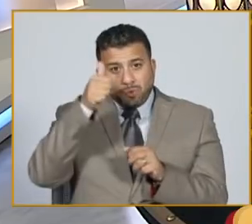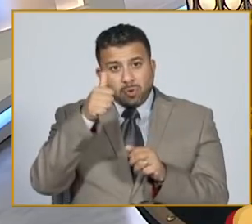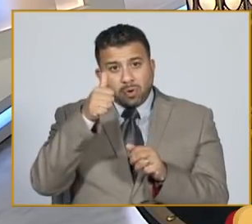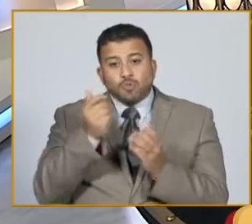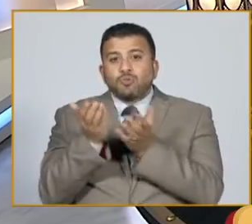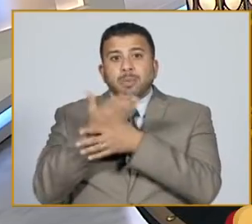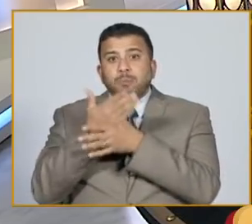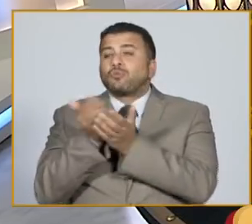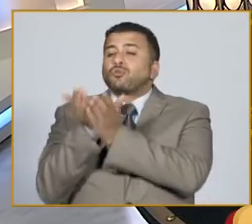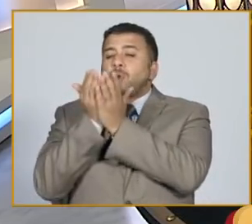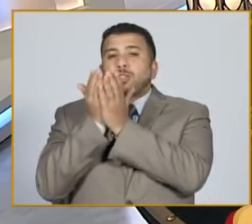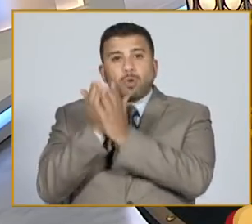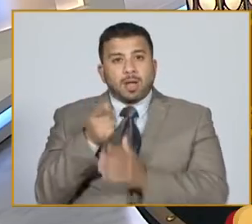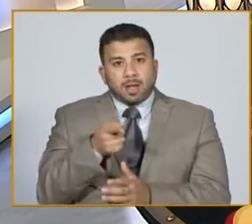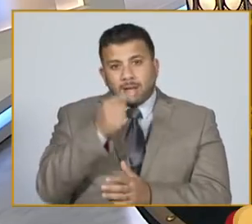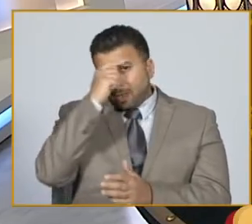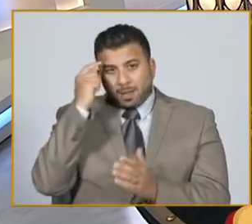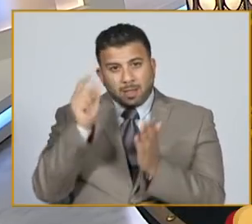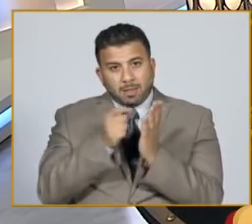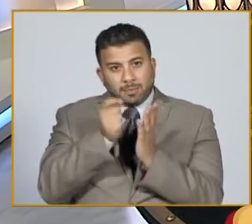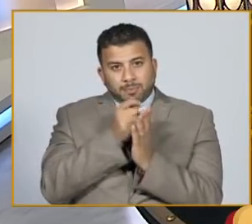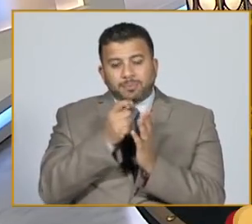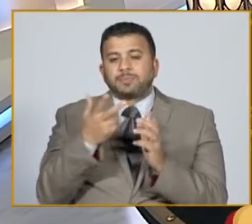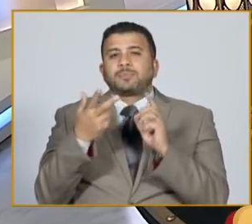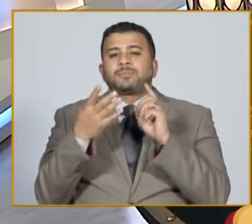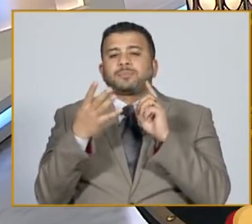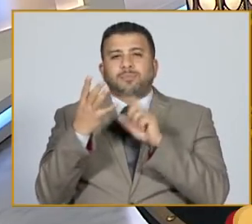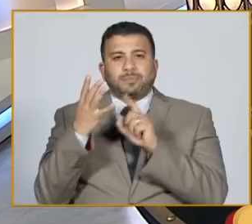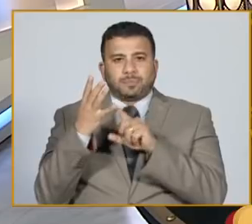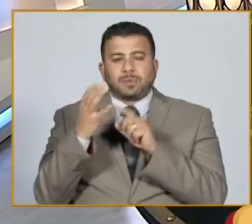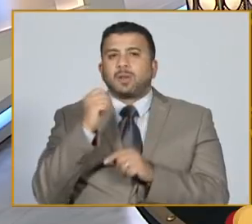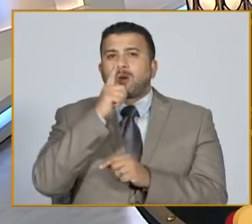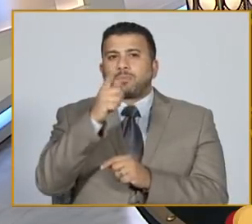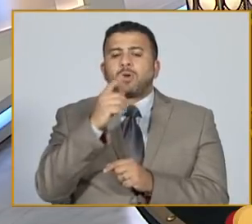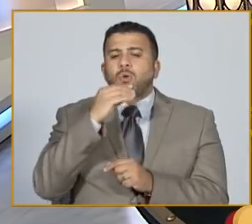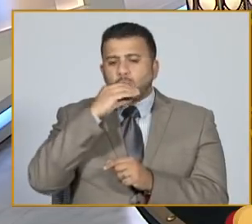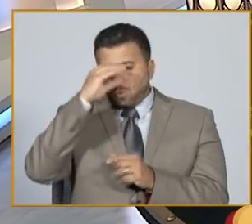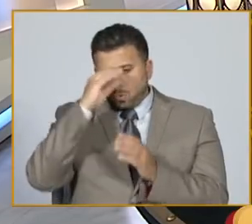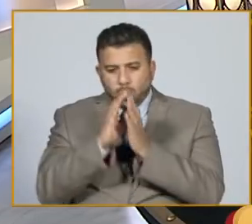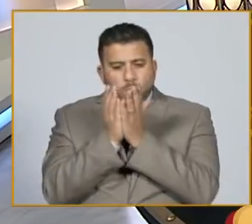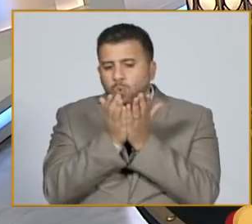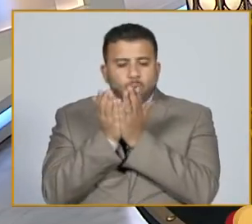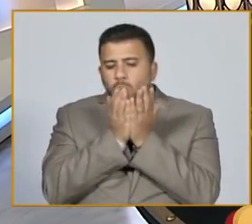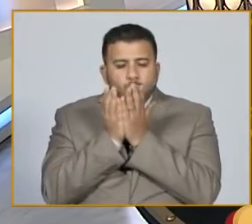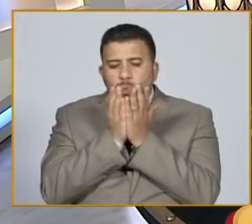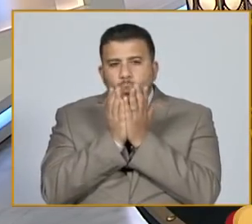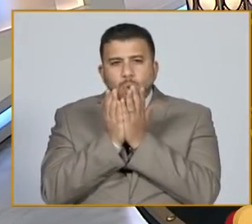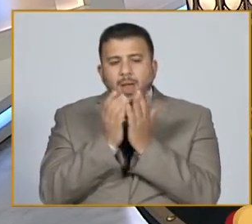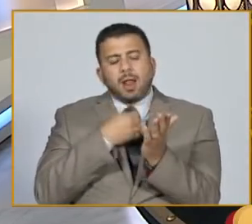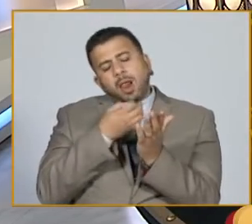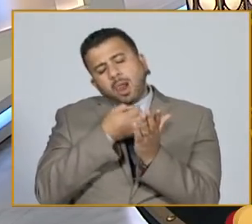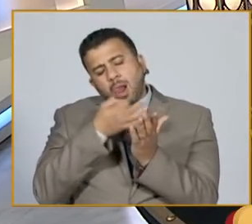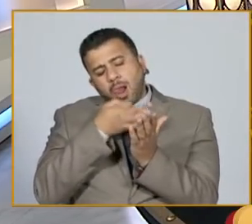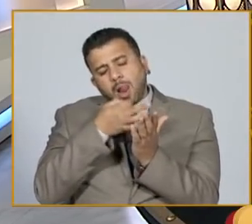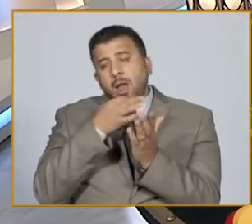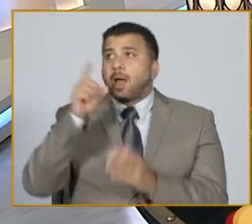السؤال الرابع، إذا كنت في المسجد أقرأ القرآن وأذن الأذان، هل أترك القراءة واستمع الأذان وردد